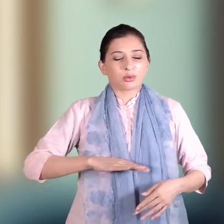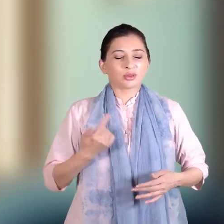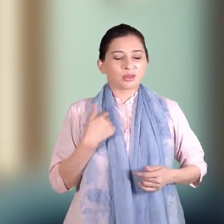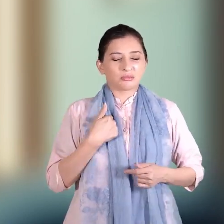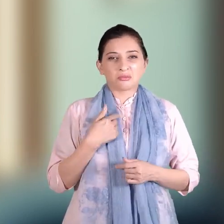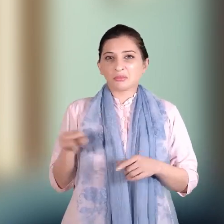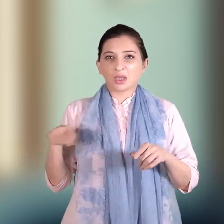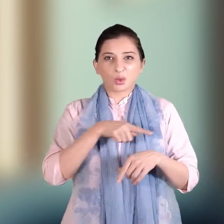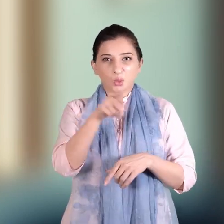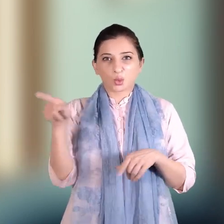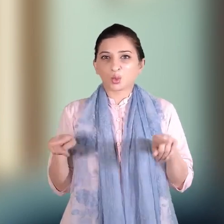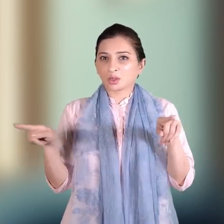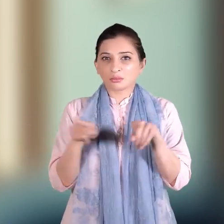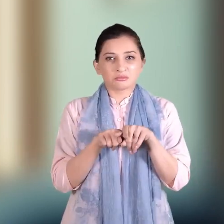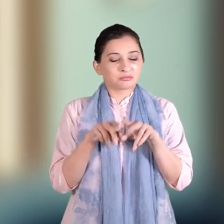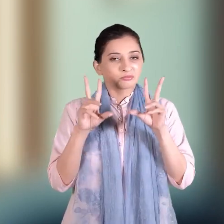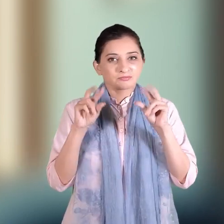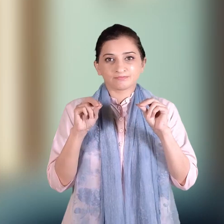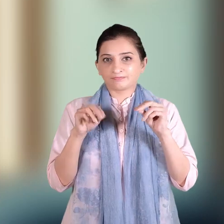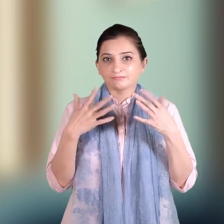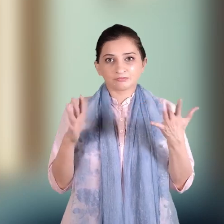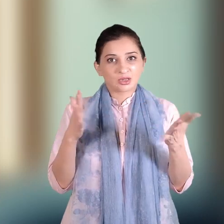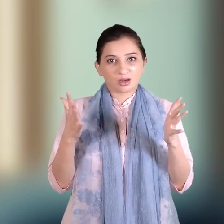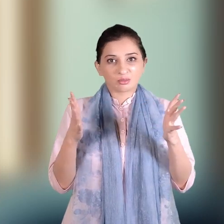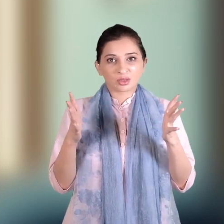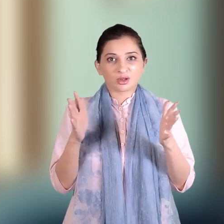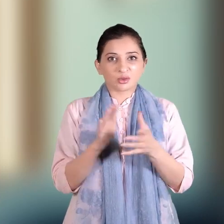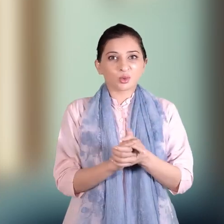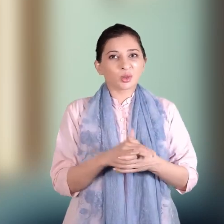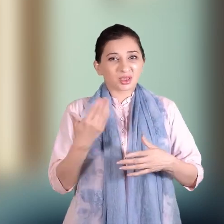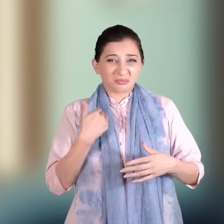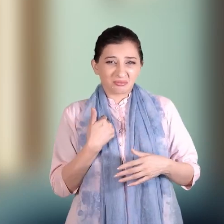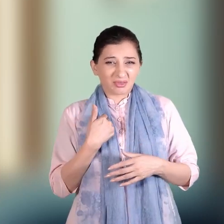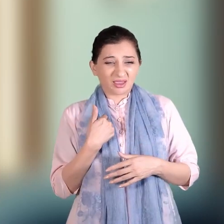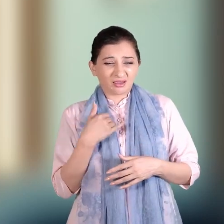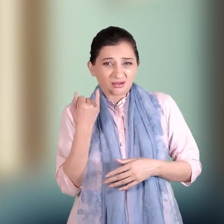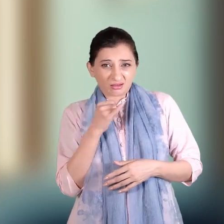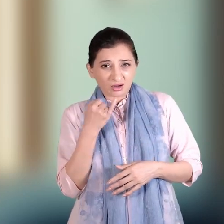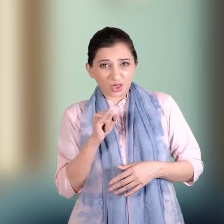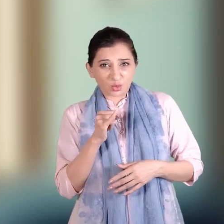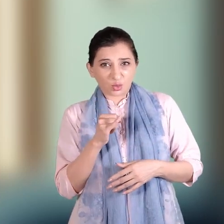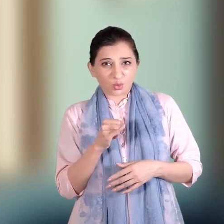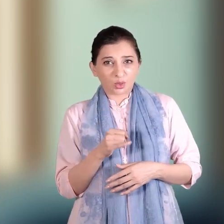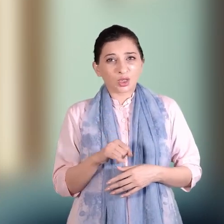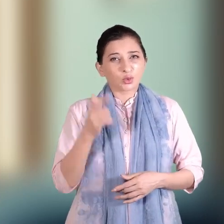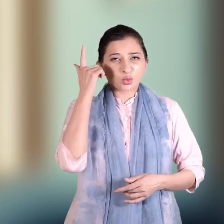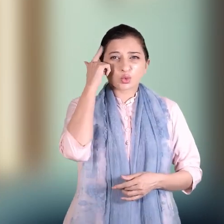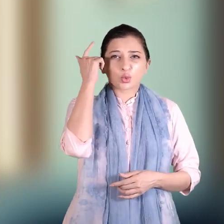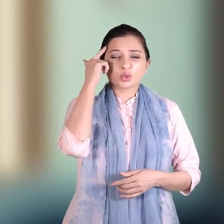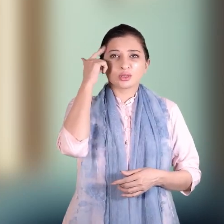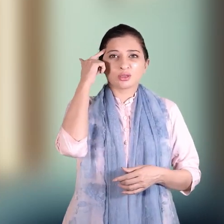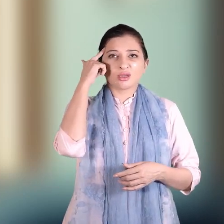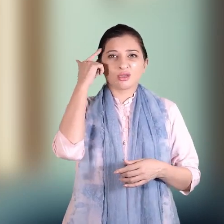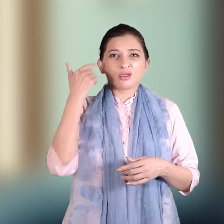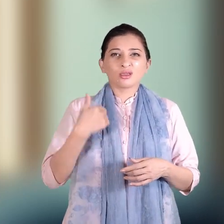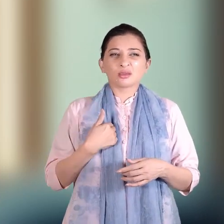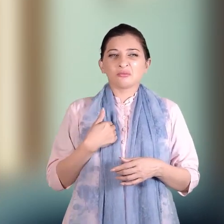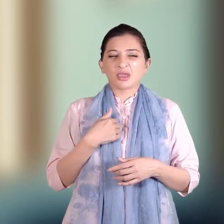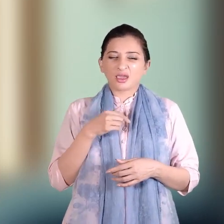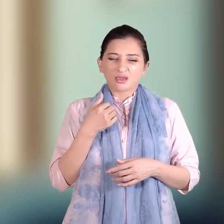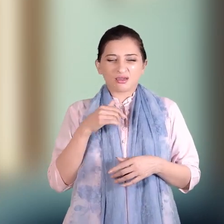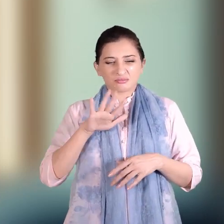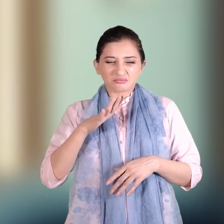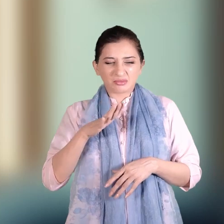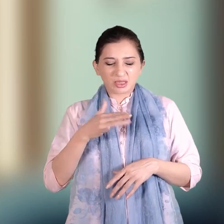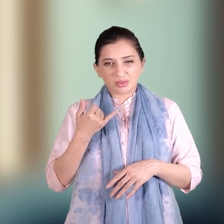good enough. उन औरतों को इन मदर्स को लगता है कि शायद मैं कुछ ठीक नहीं कर रही, तो एक सेल्फ डाउट अंदर आ जाता है, एक सेल्फ